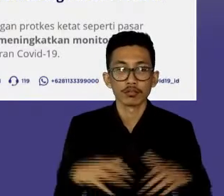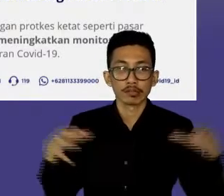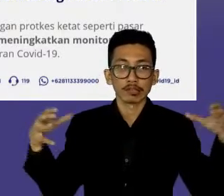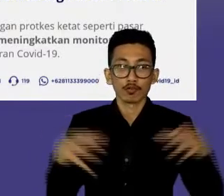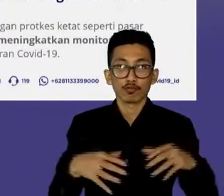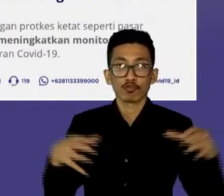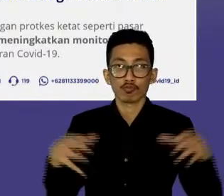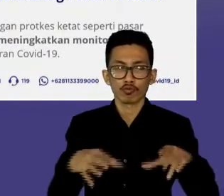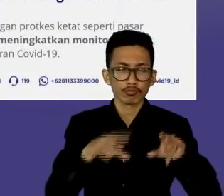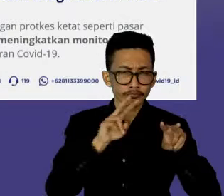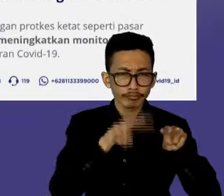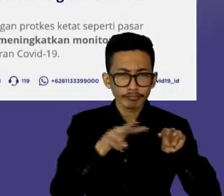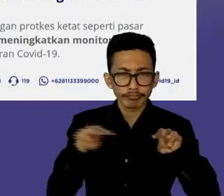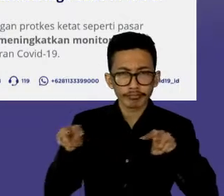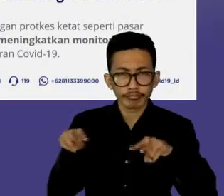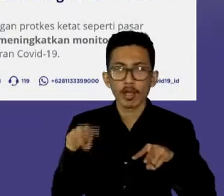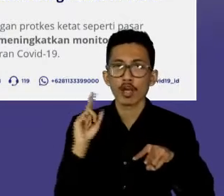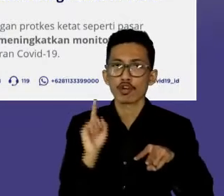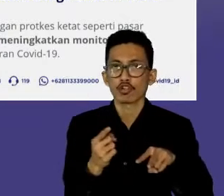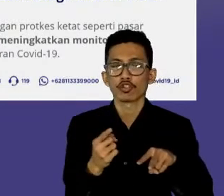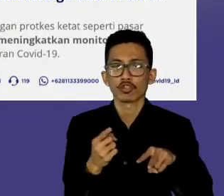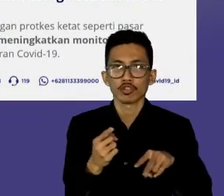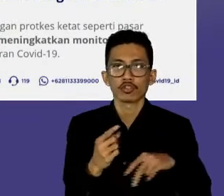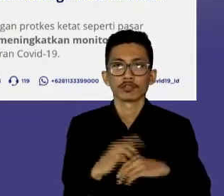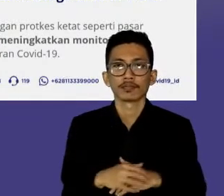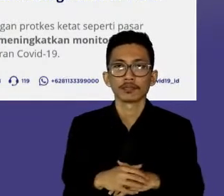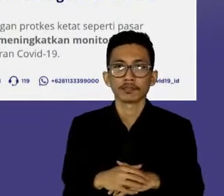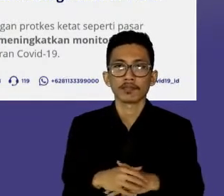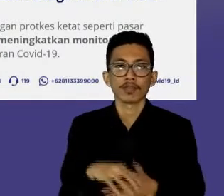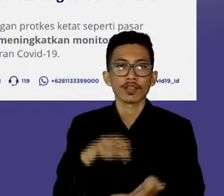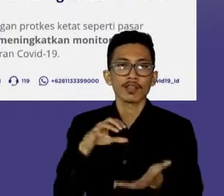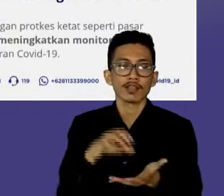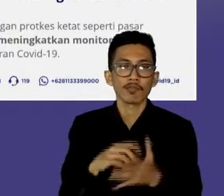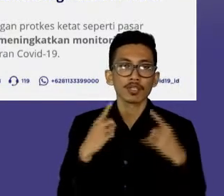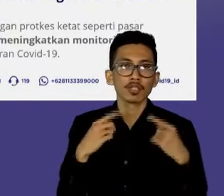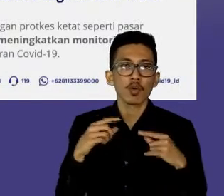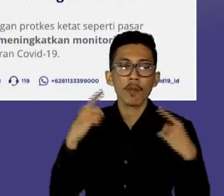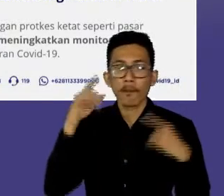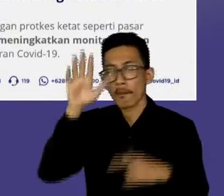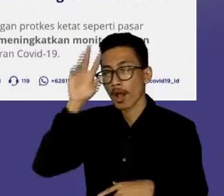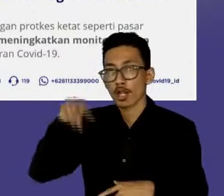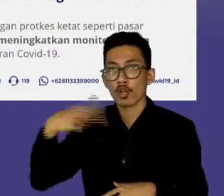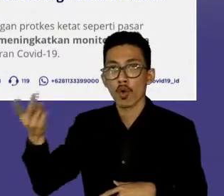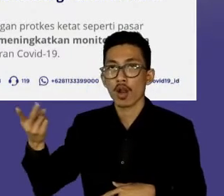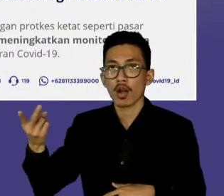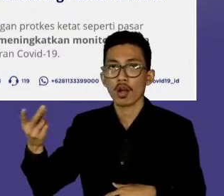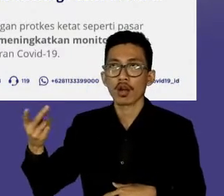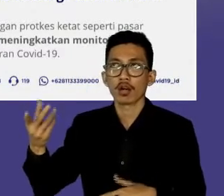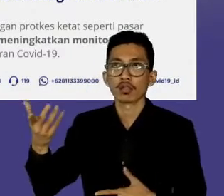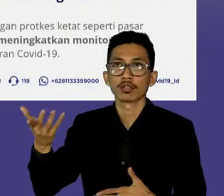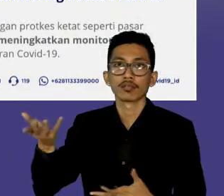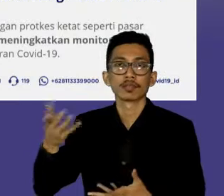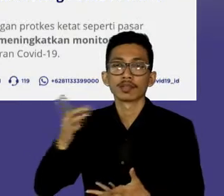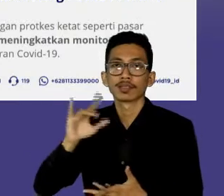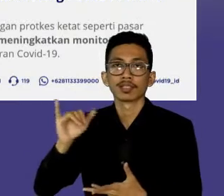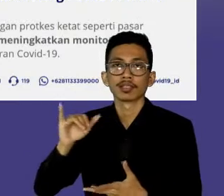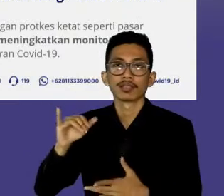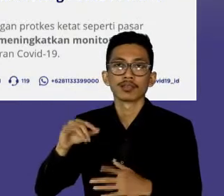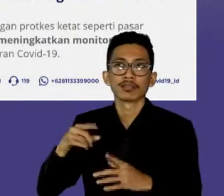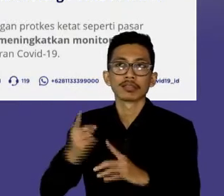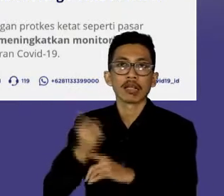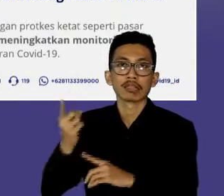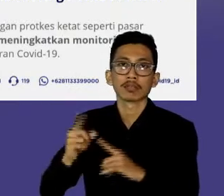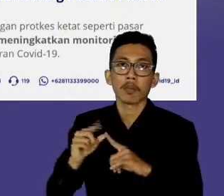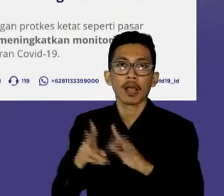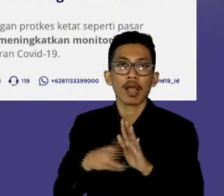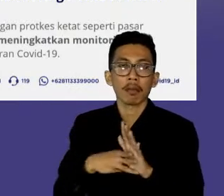ini perlu sekali untuk dipantau dengan sangat baik, terutama di wilayah luar Jawa dan Bali ya, yang mungkin tidak masuk ke dalam kategorisasi PPKM